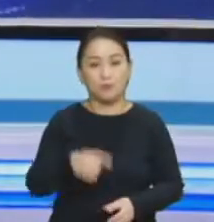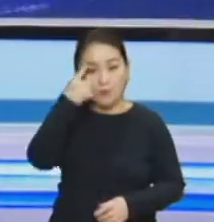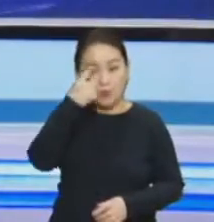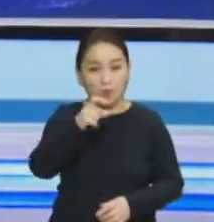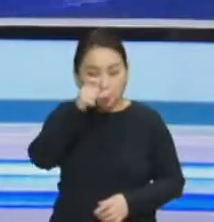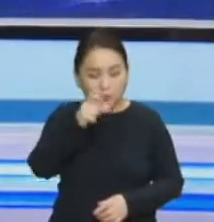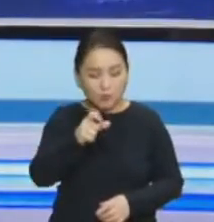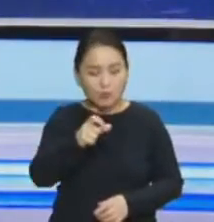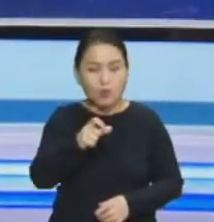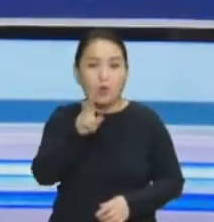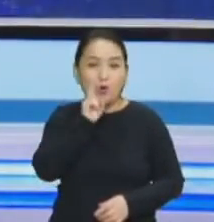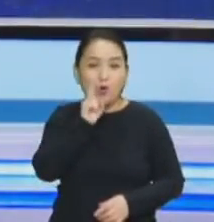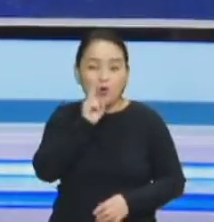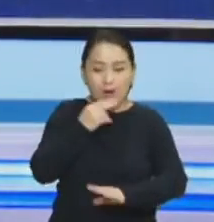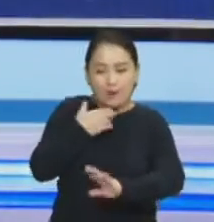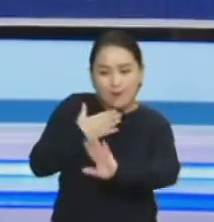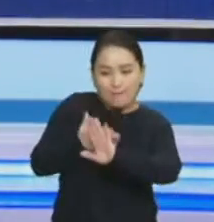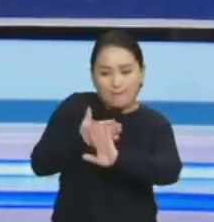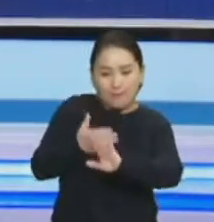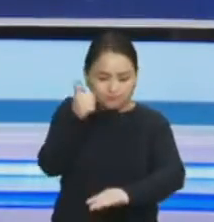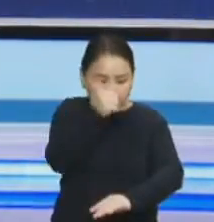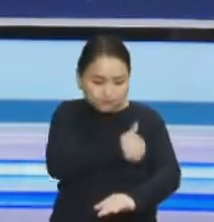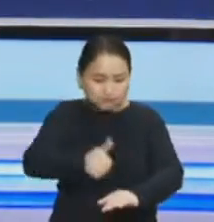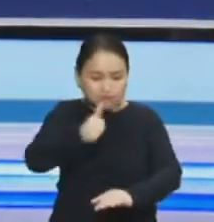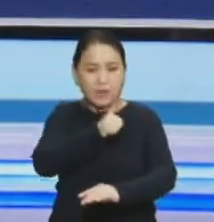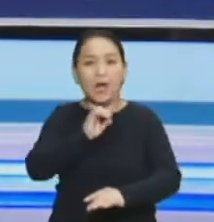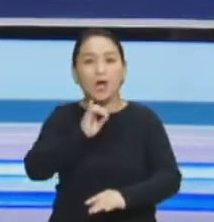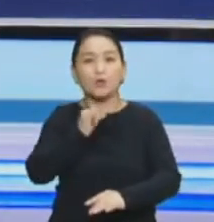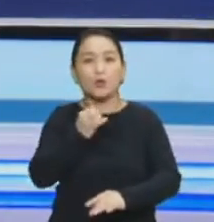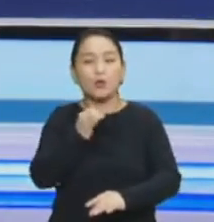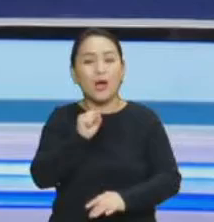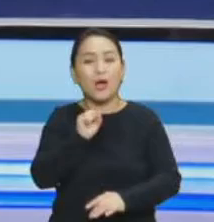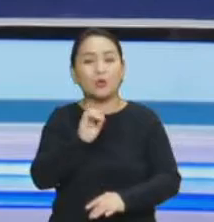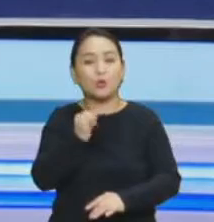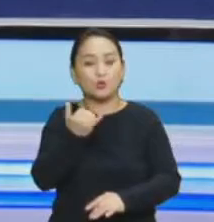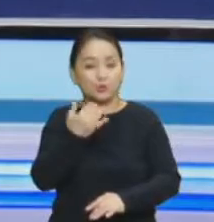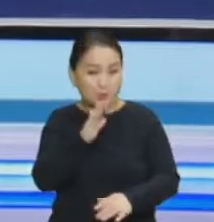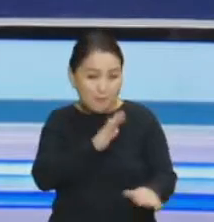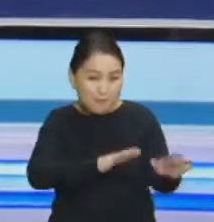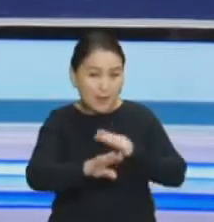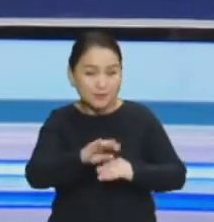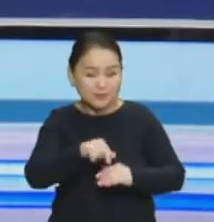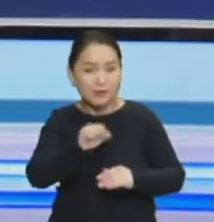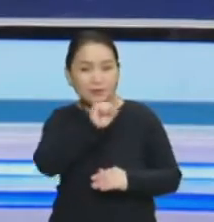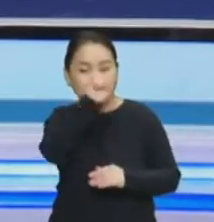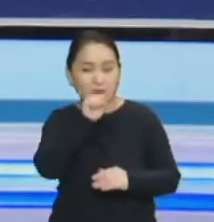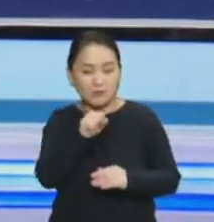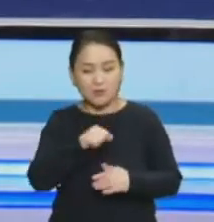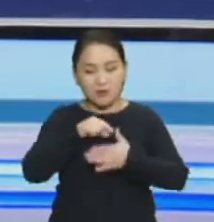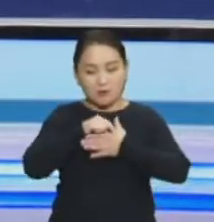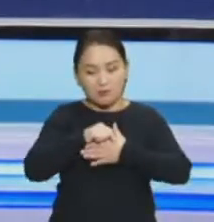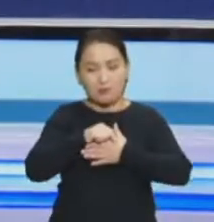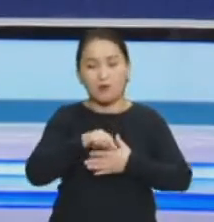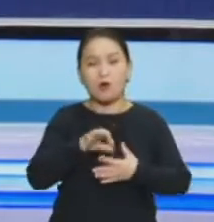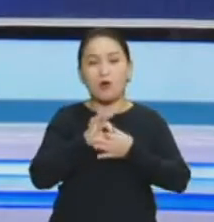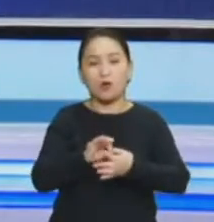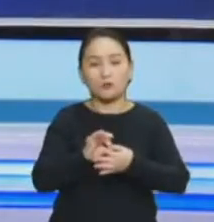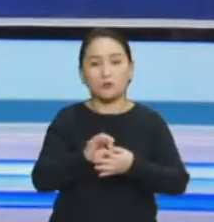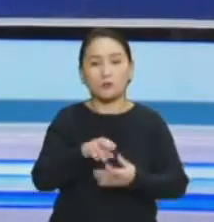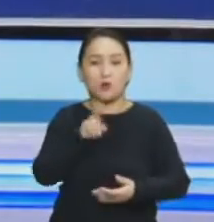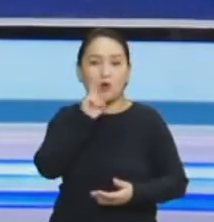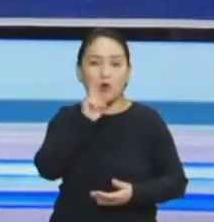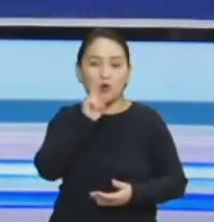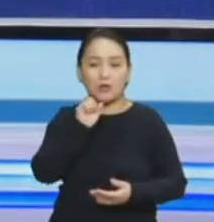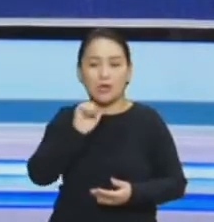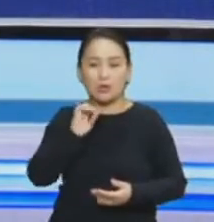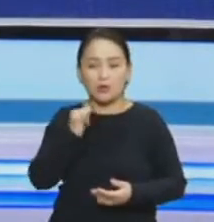Монгол хүний хүнсний аюулгүй байдал өндөсний аюулгүй байдлын хэмжээнд тавигдах асуудал. За гэвч сүүлийн үед гарч байгаа мактаарсан асуудал хүнсний аюулгүй байдлын